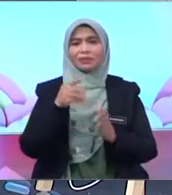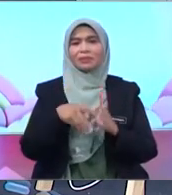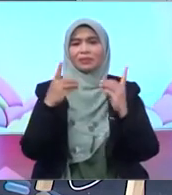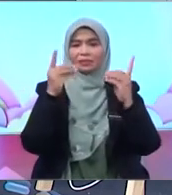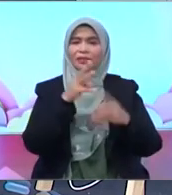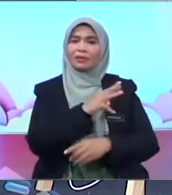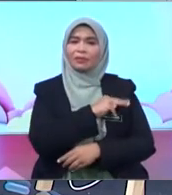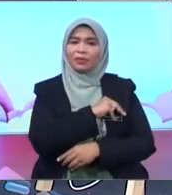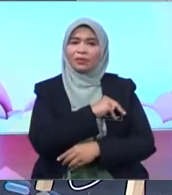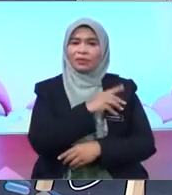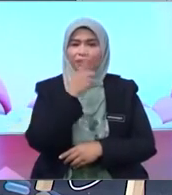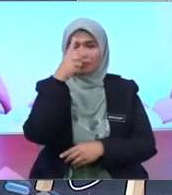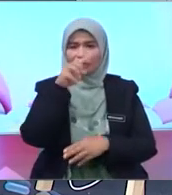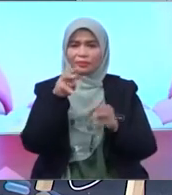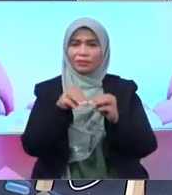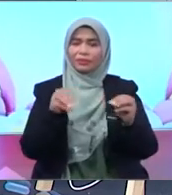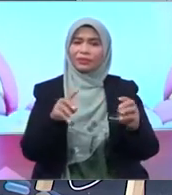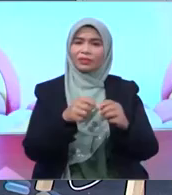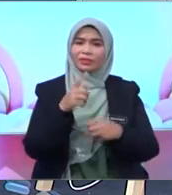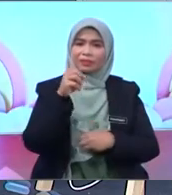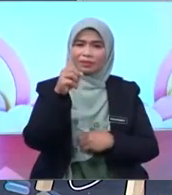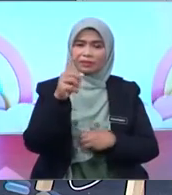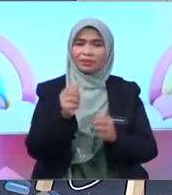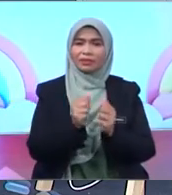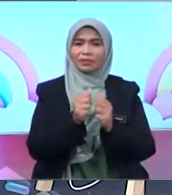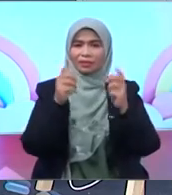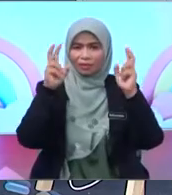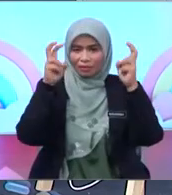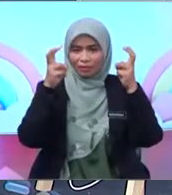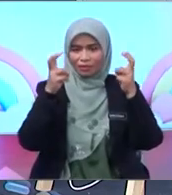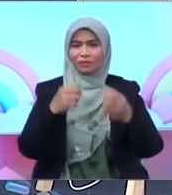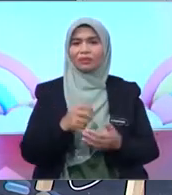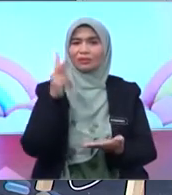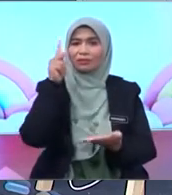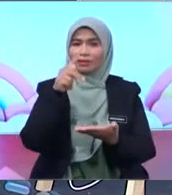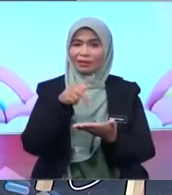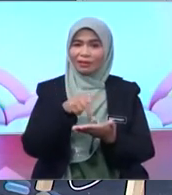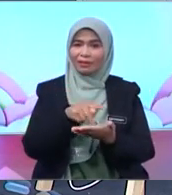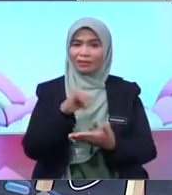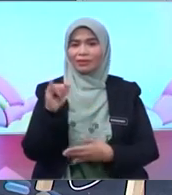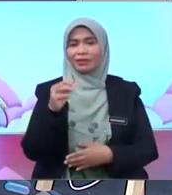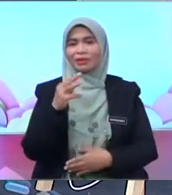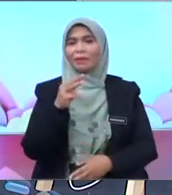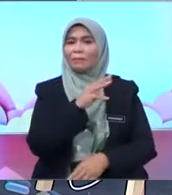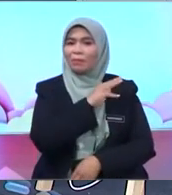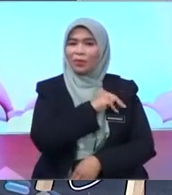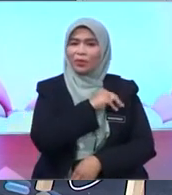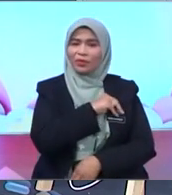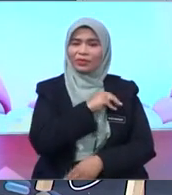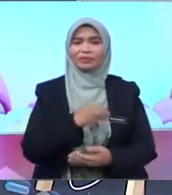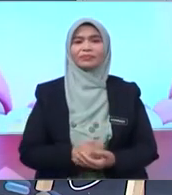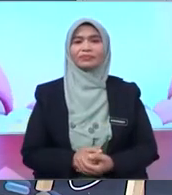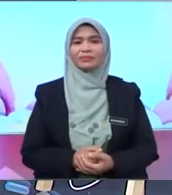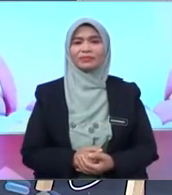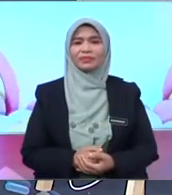moral Hai untuk murid-murid dikata satu dengan tajwidnya kenali model dan untuk segmen ini asap tapi kita ialah